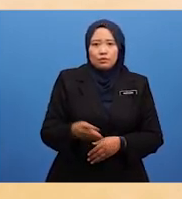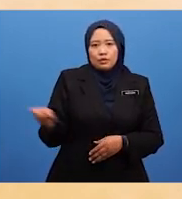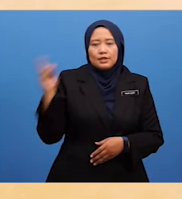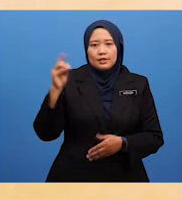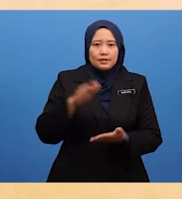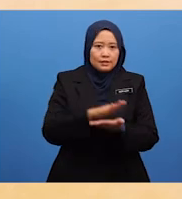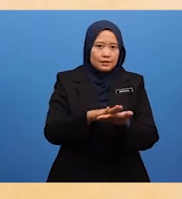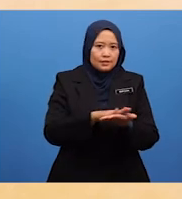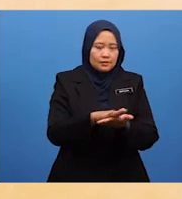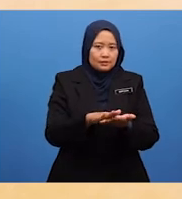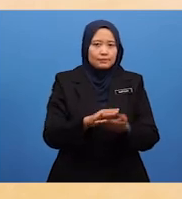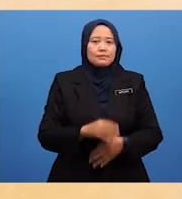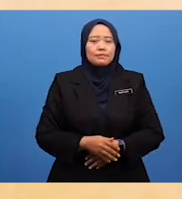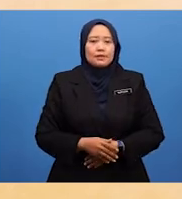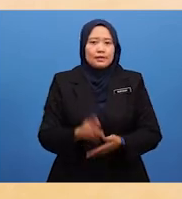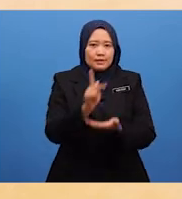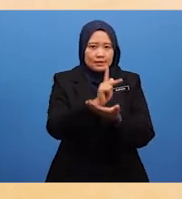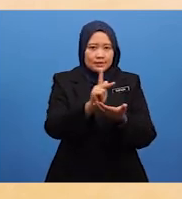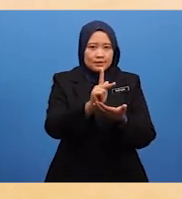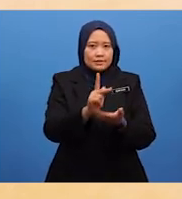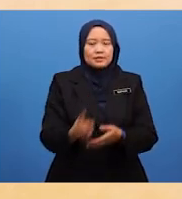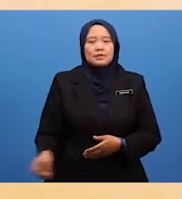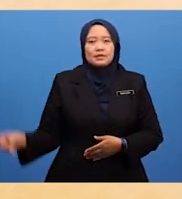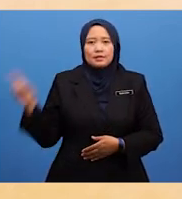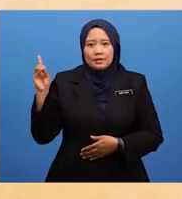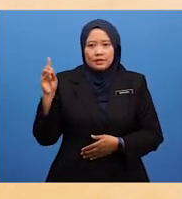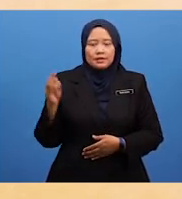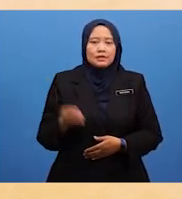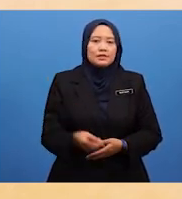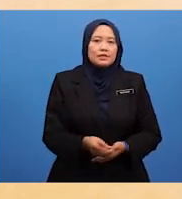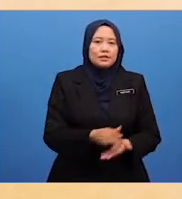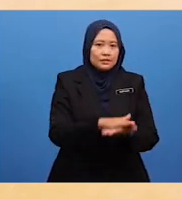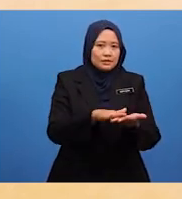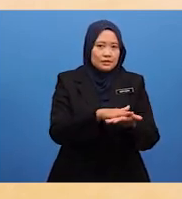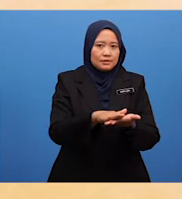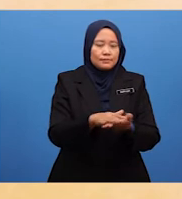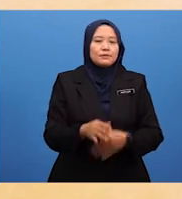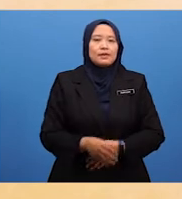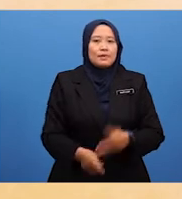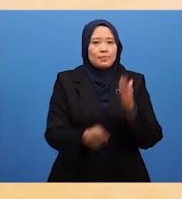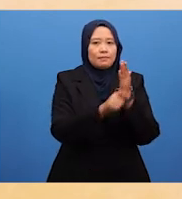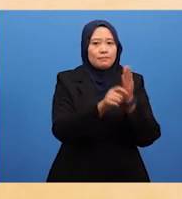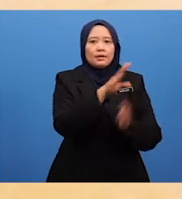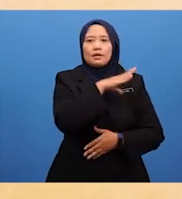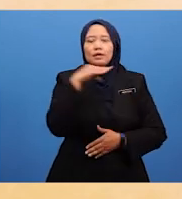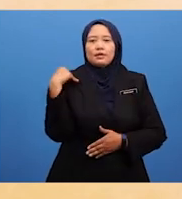kesan daya geseran, dan menambah dan mengurangkan daya geseran.